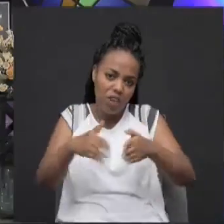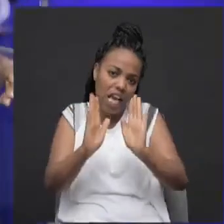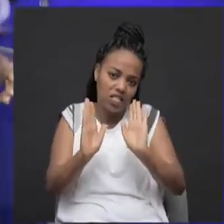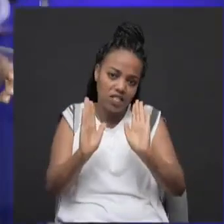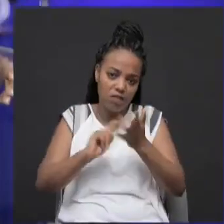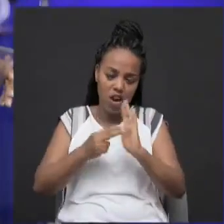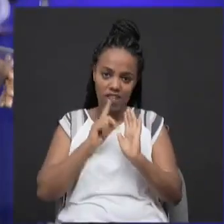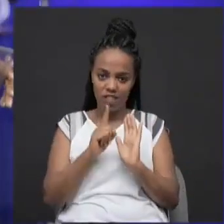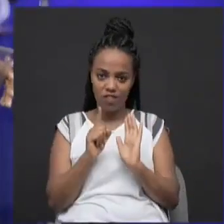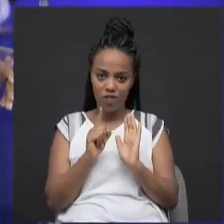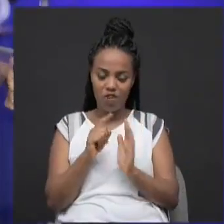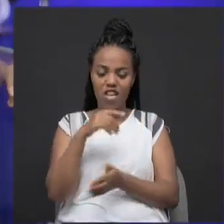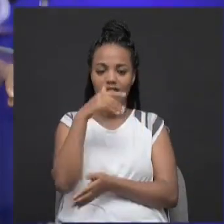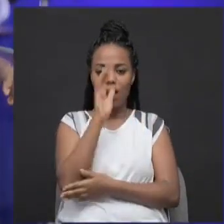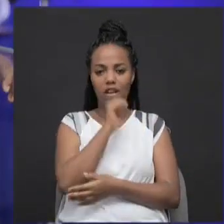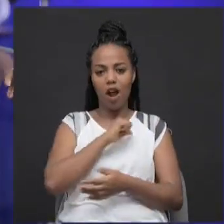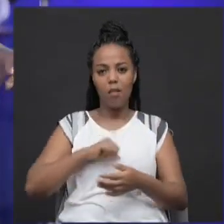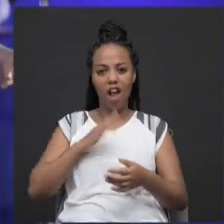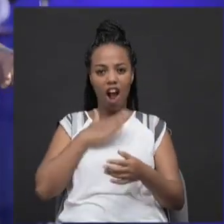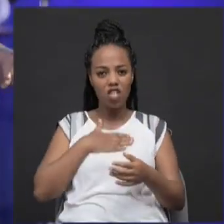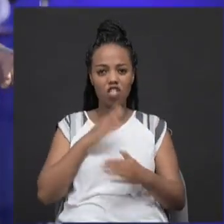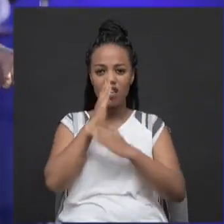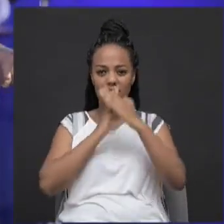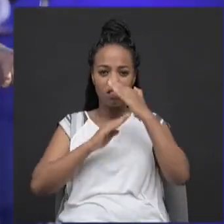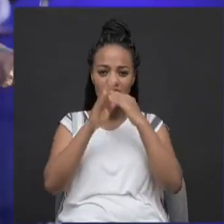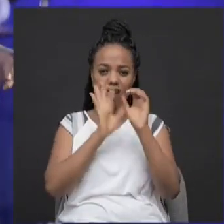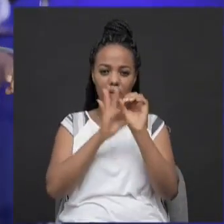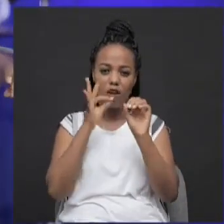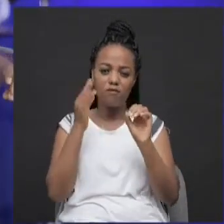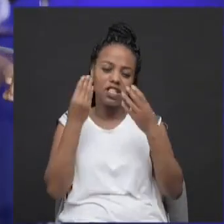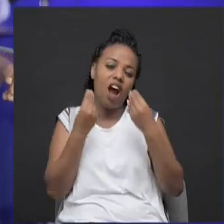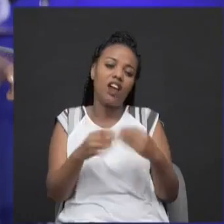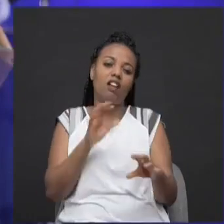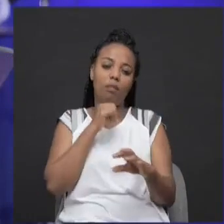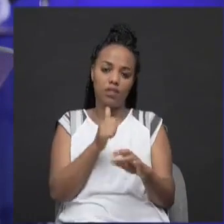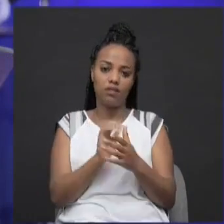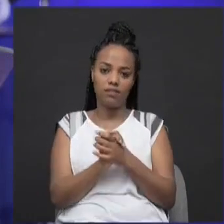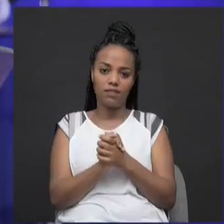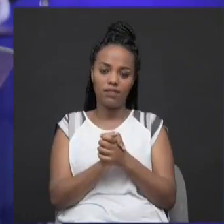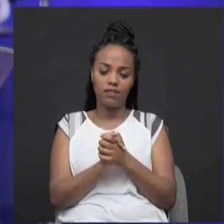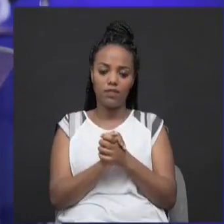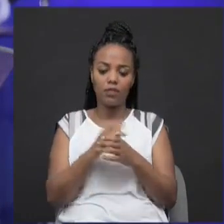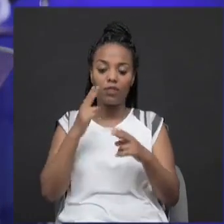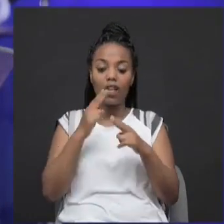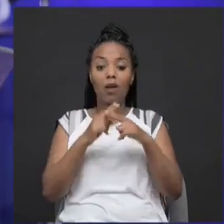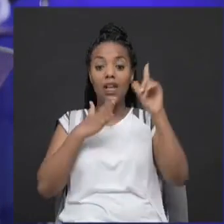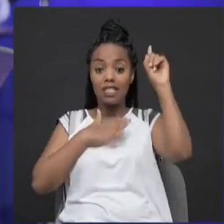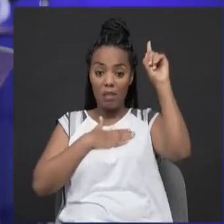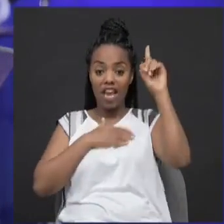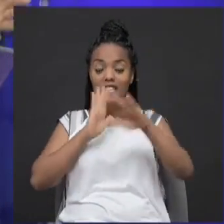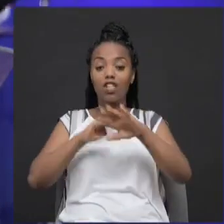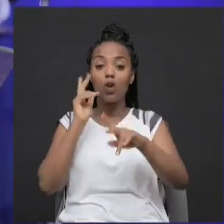ነው። እግዚአብሔር አምላካችን የትህትናን መንፈስ አይጣብን። በስሜ የተጠሩት